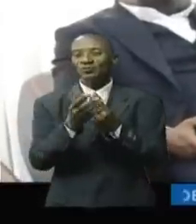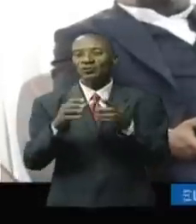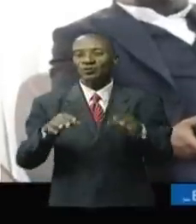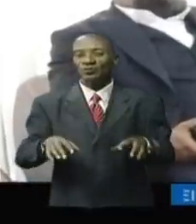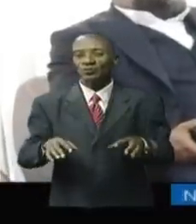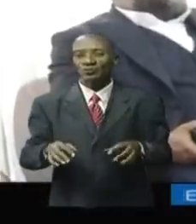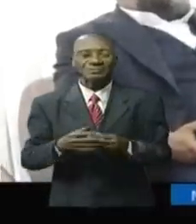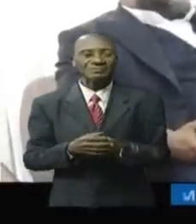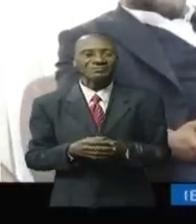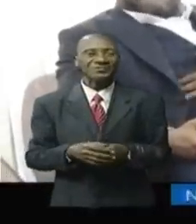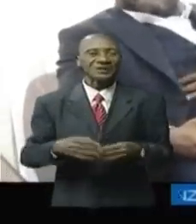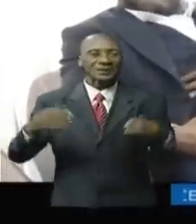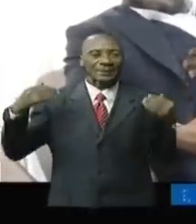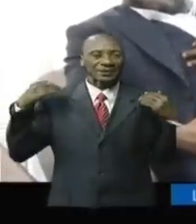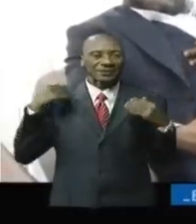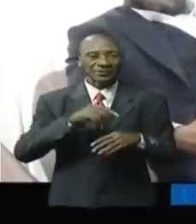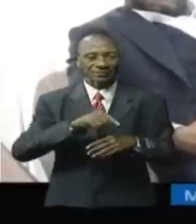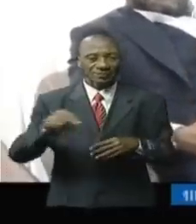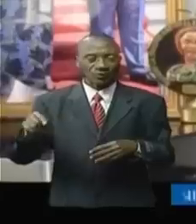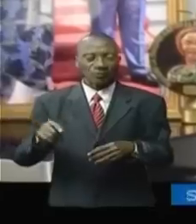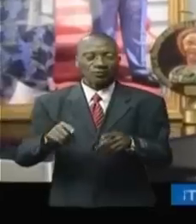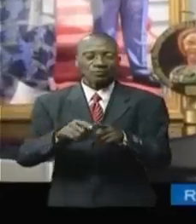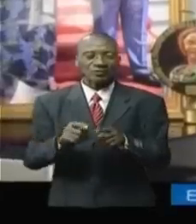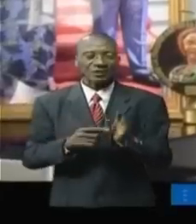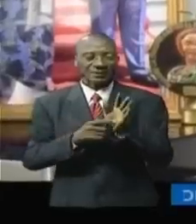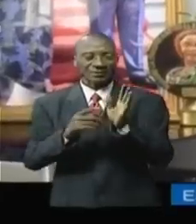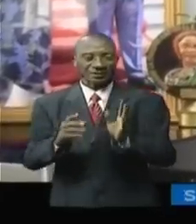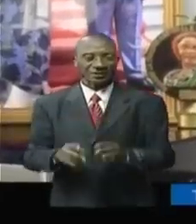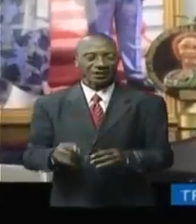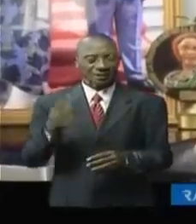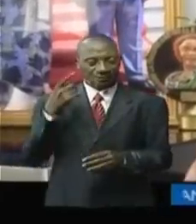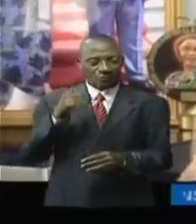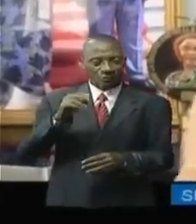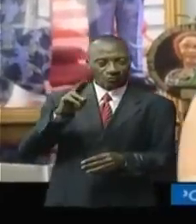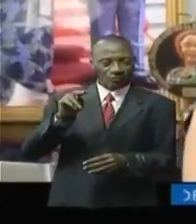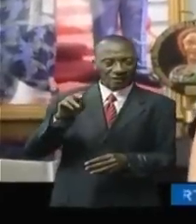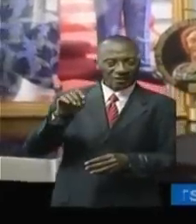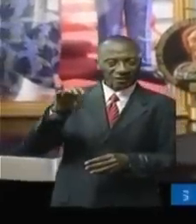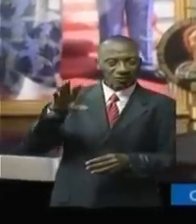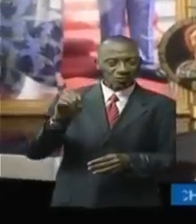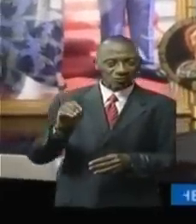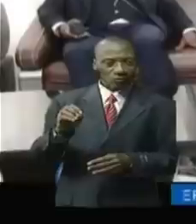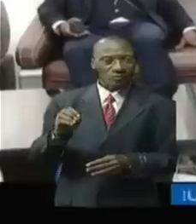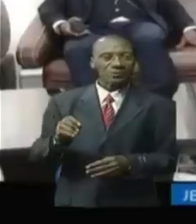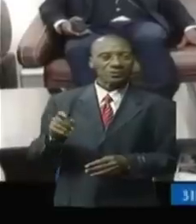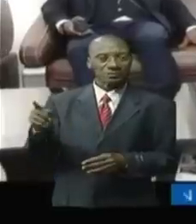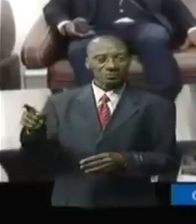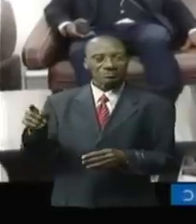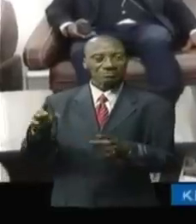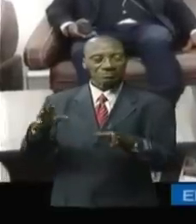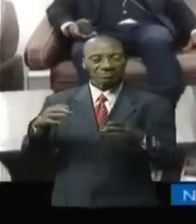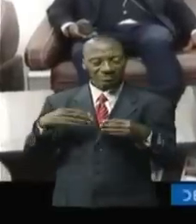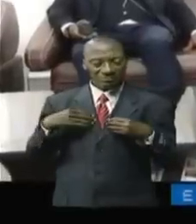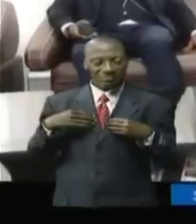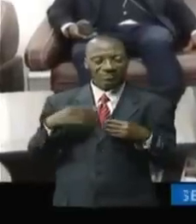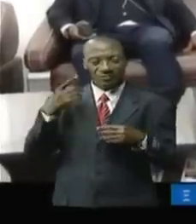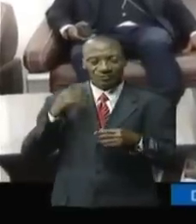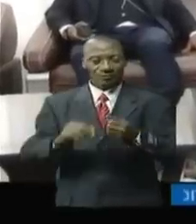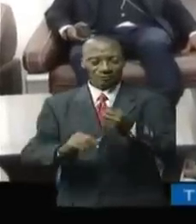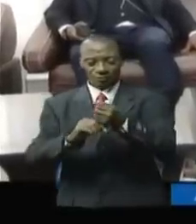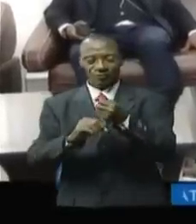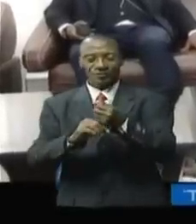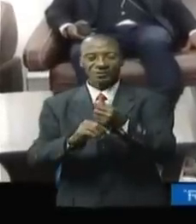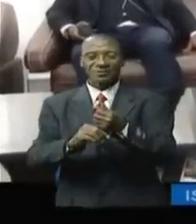de bureau et représentant de cette institution internationale a réitéré cet engagement auprès de la ministre de la Culture et